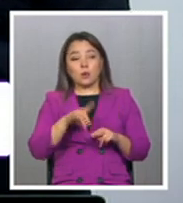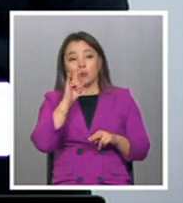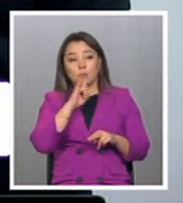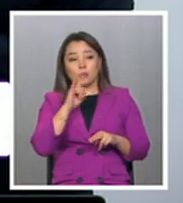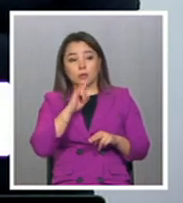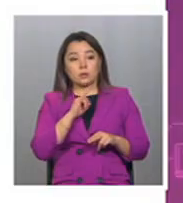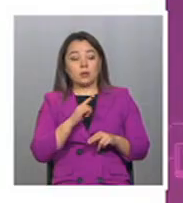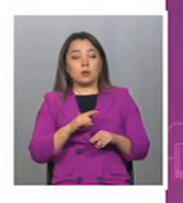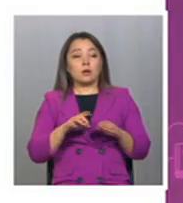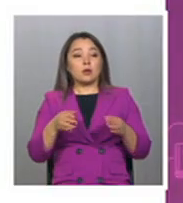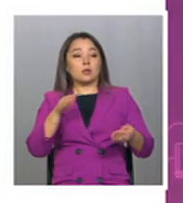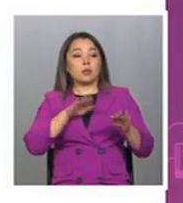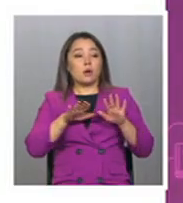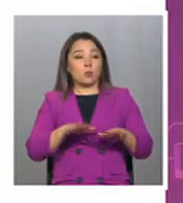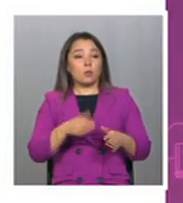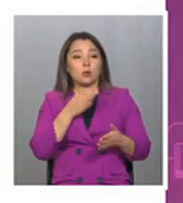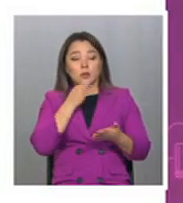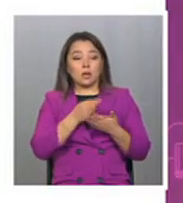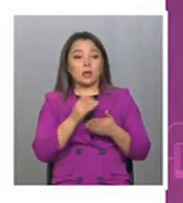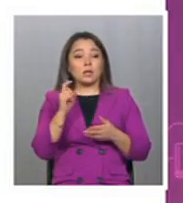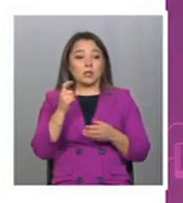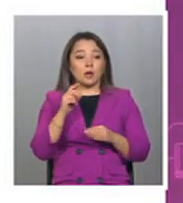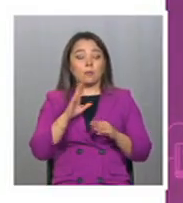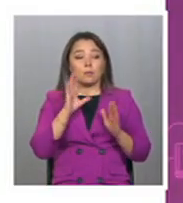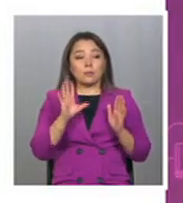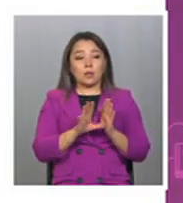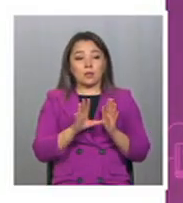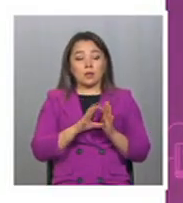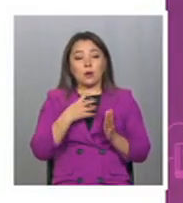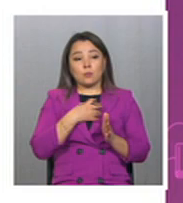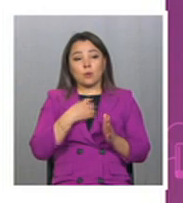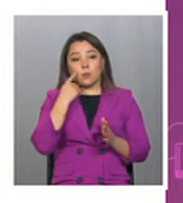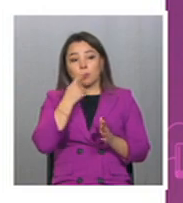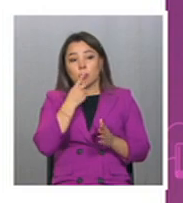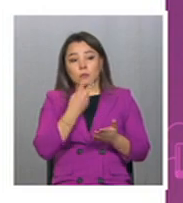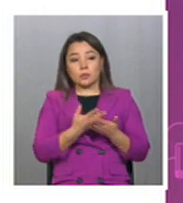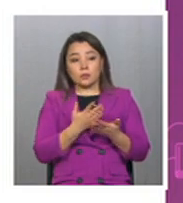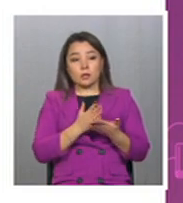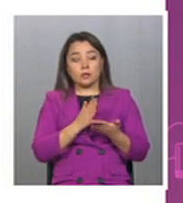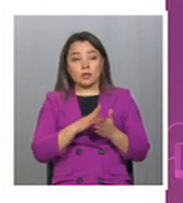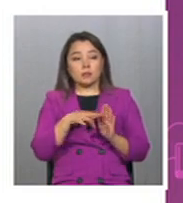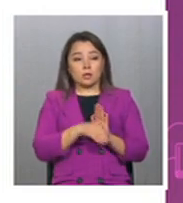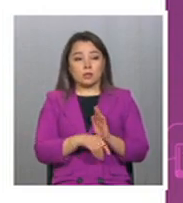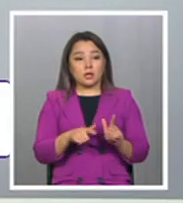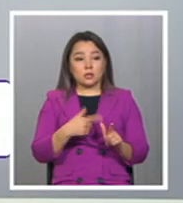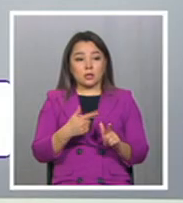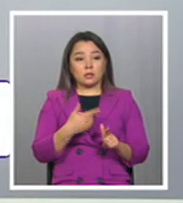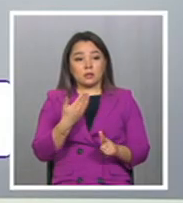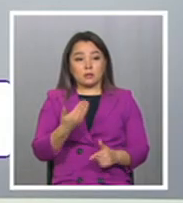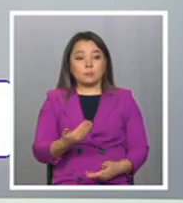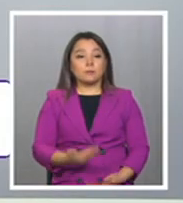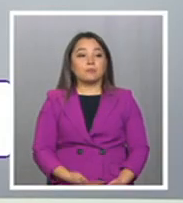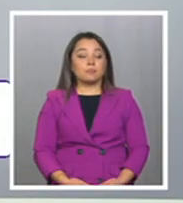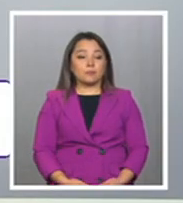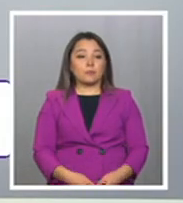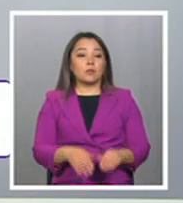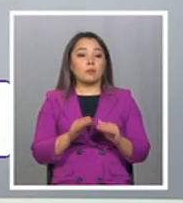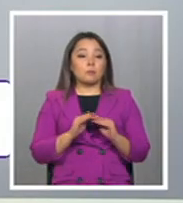кен орындары химиялық энергияның негізгі көзіне жатады.